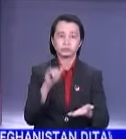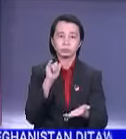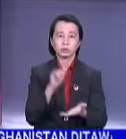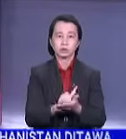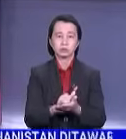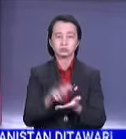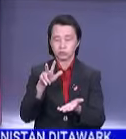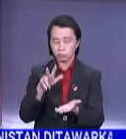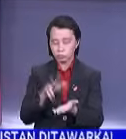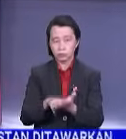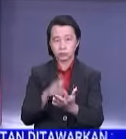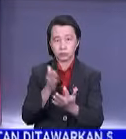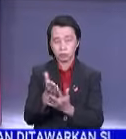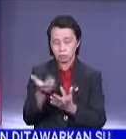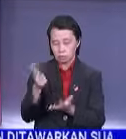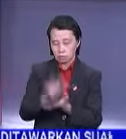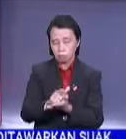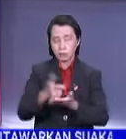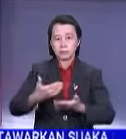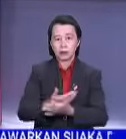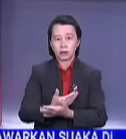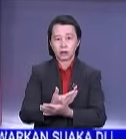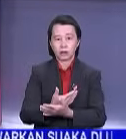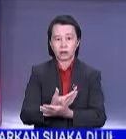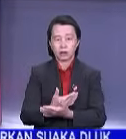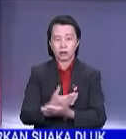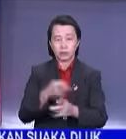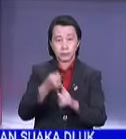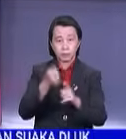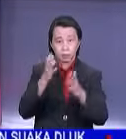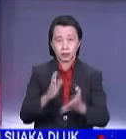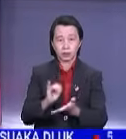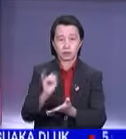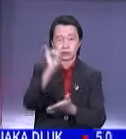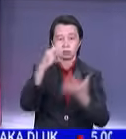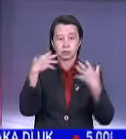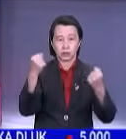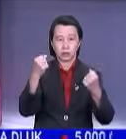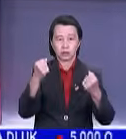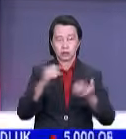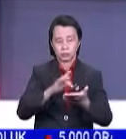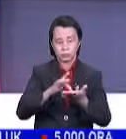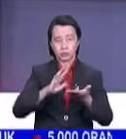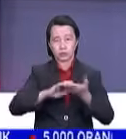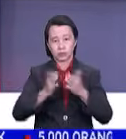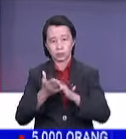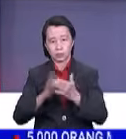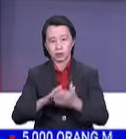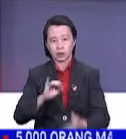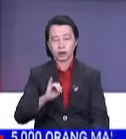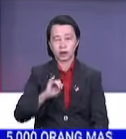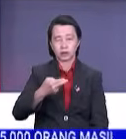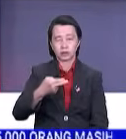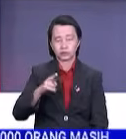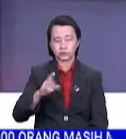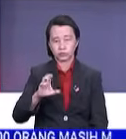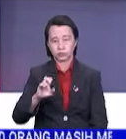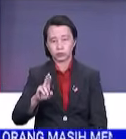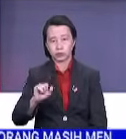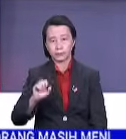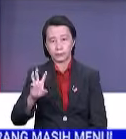berkenaan disahkan menerusi laporan terkini pengaruh Institut kesehatan dan pengobatan community yg KMU